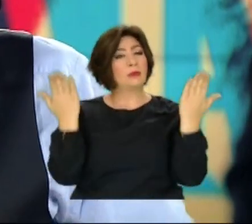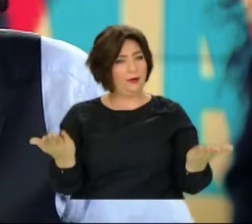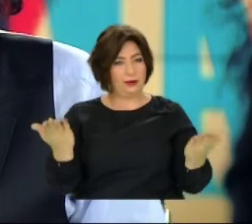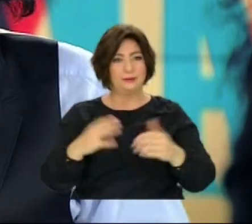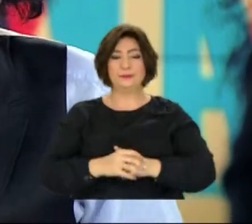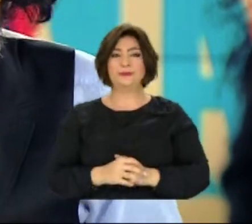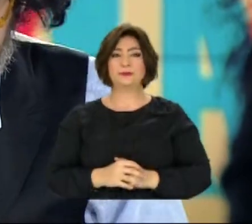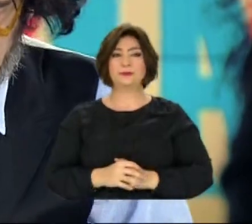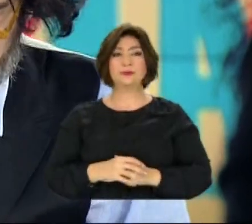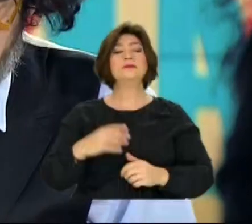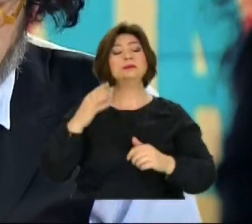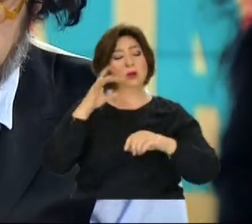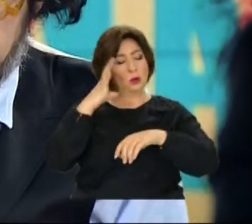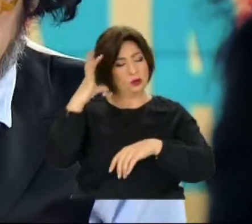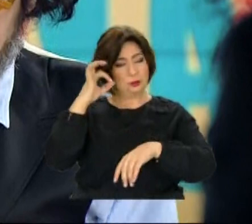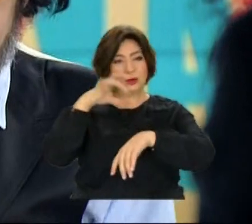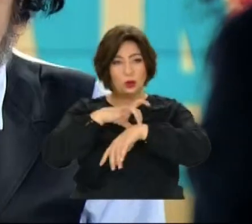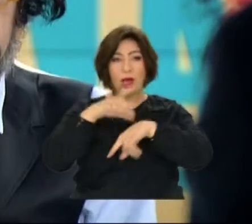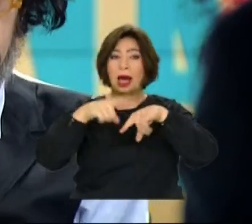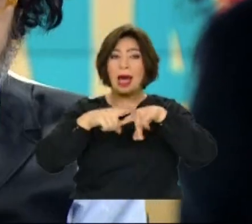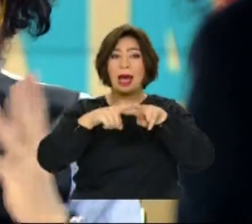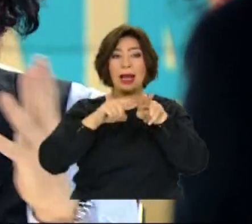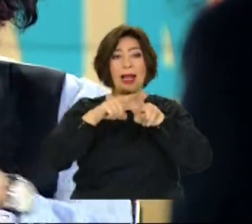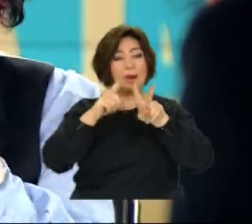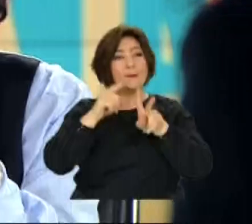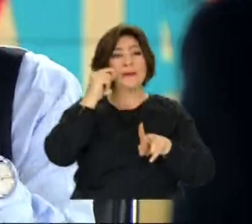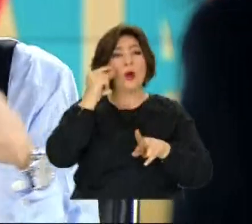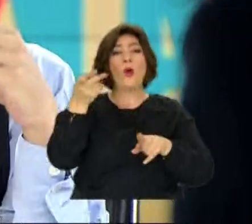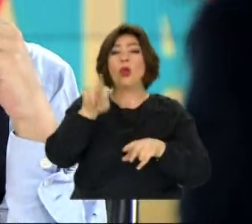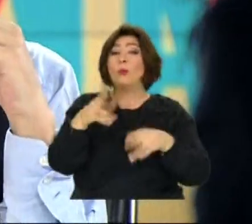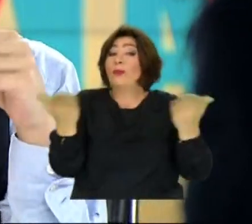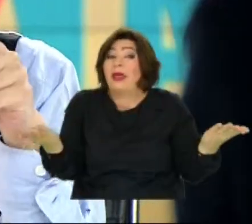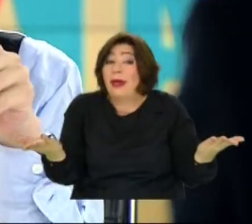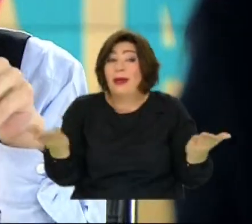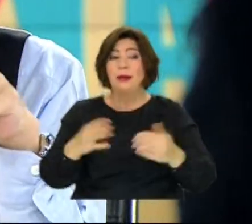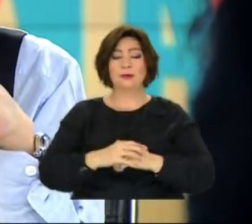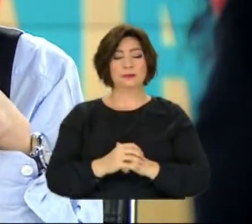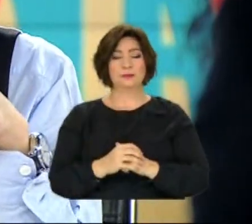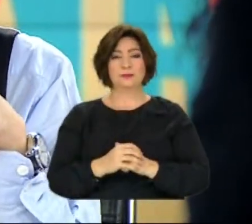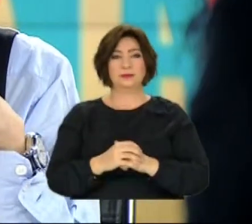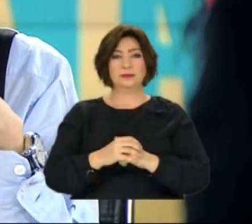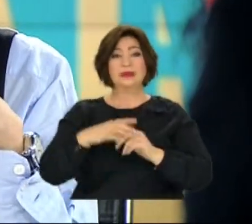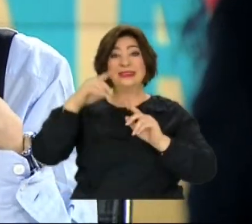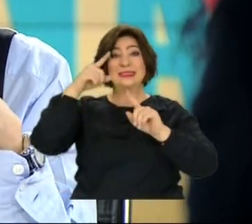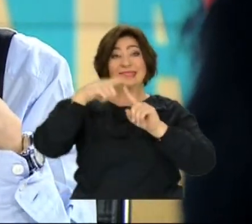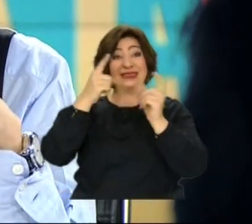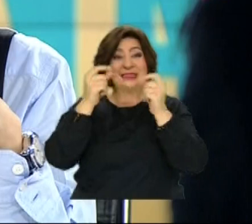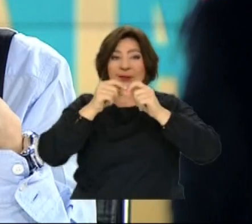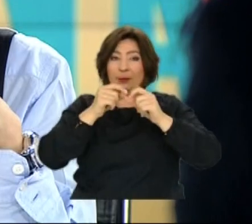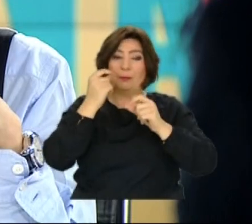Evet. Sayın uzman doktor Hakan Korkut Atalan, ölüm nedir efendim? Şimdi ölüm tıbbi